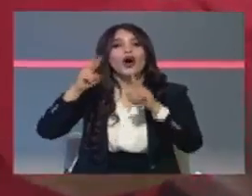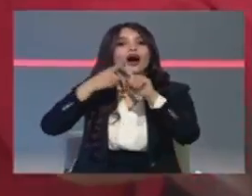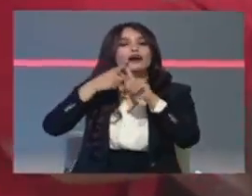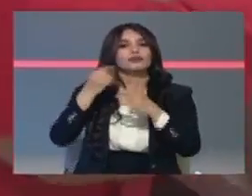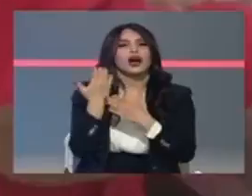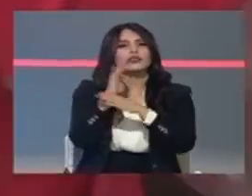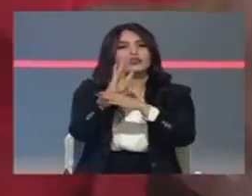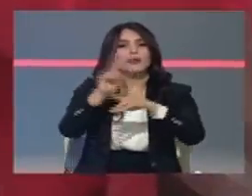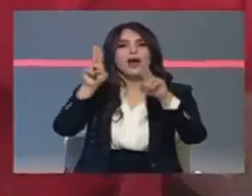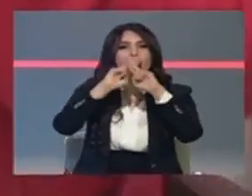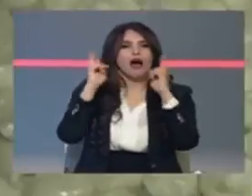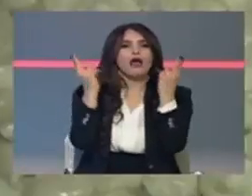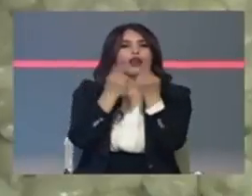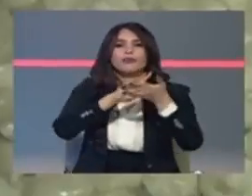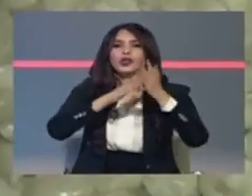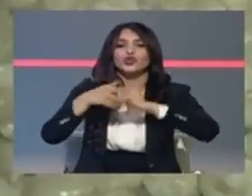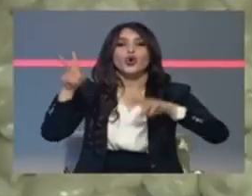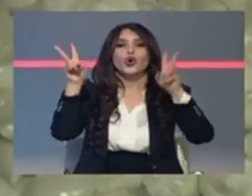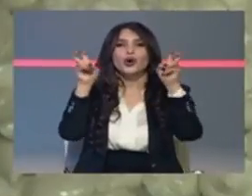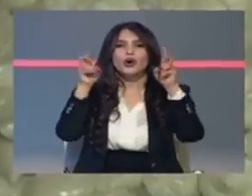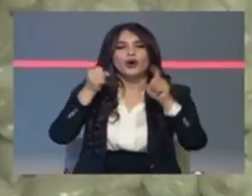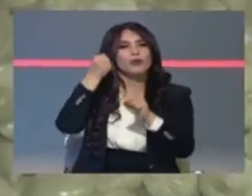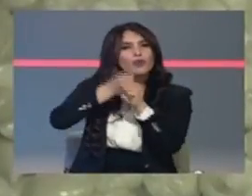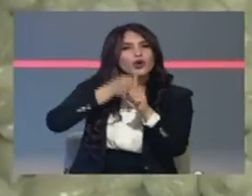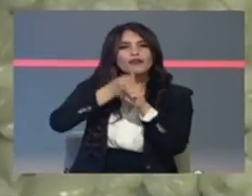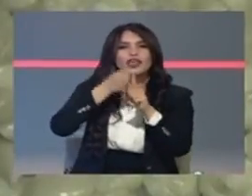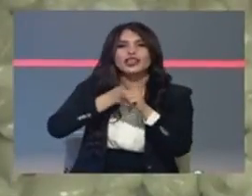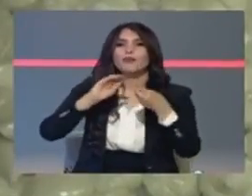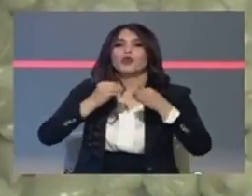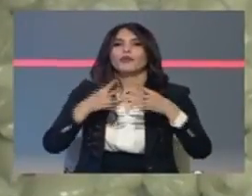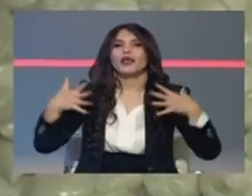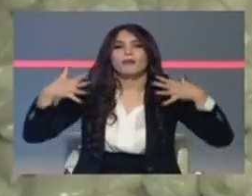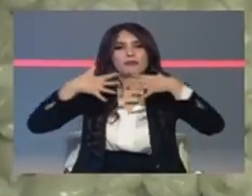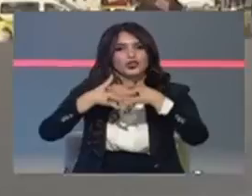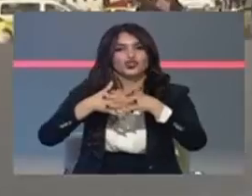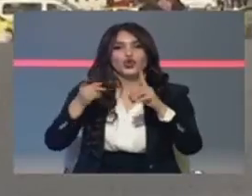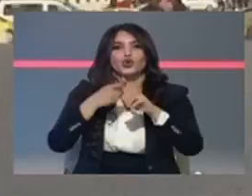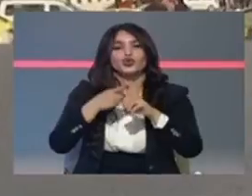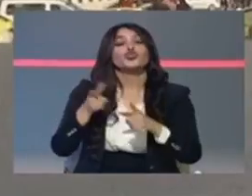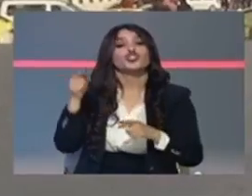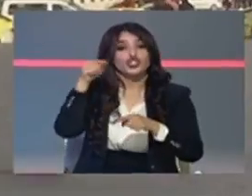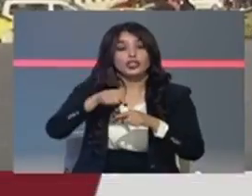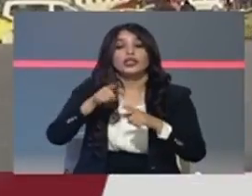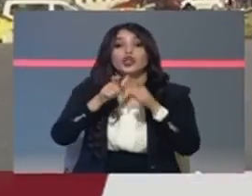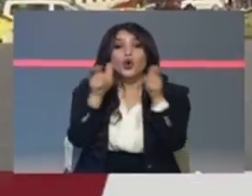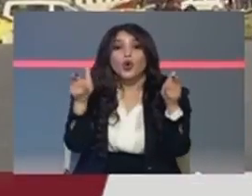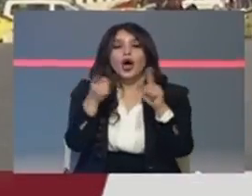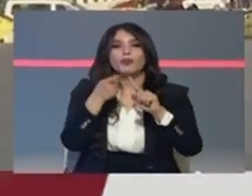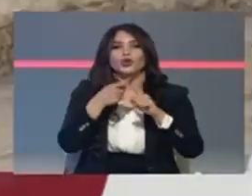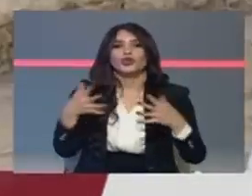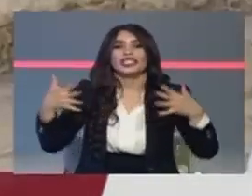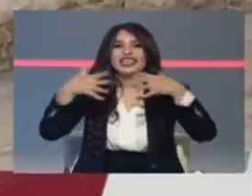العالم أجمع، شعارها أن مكافحة الوباء قضية مشتركة. وشددت الوكالة على ضرورة أن يتحد